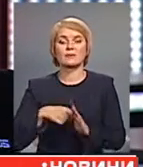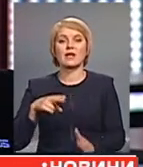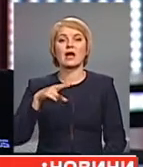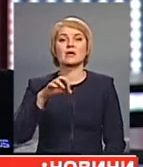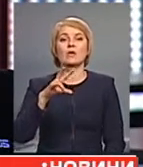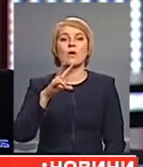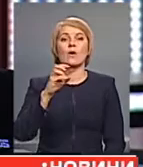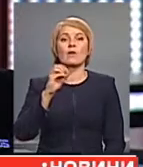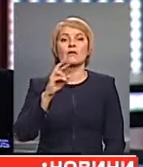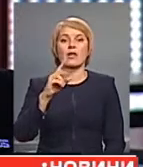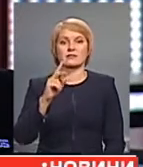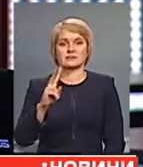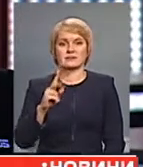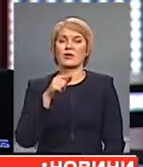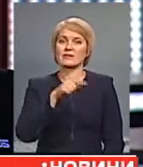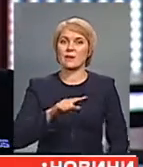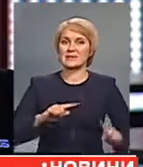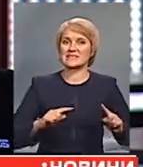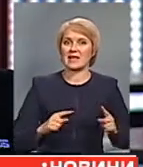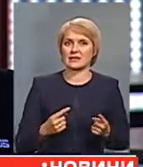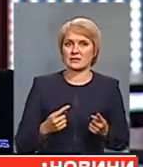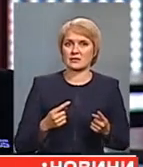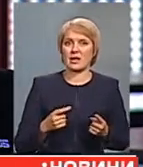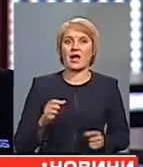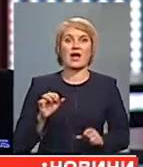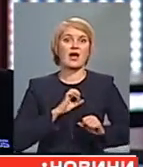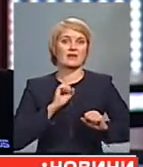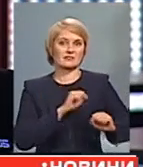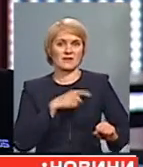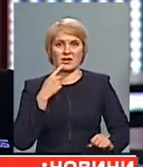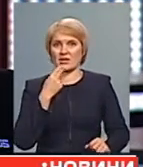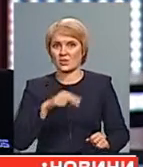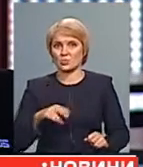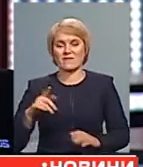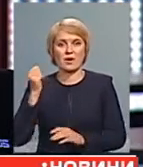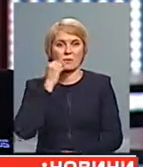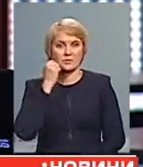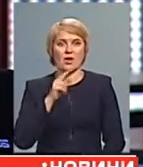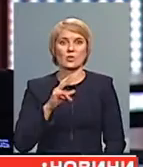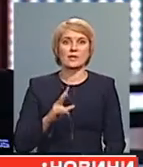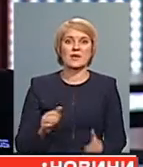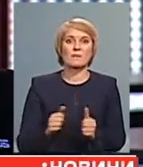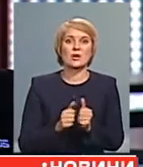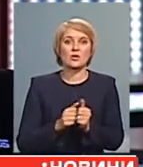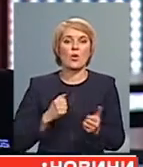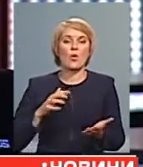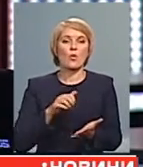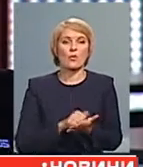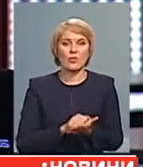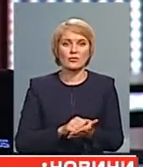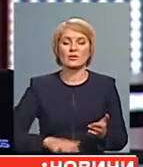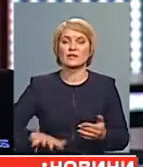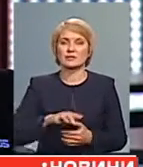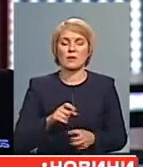затримали українську льотчицю. Захист наполягає на Москві. Адвокати пояснюють, Донецьк – місто, яке межує з окупованою територією. Там небезпечно для родичів